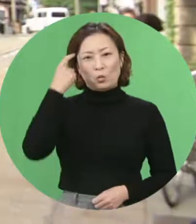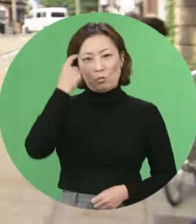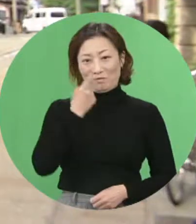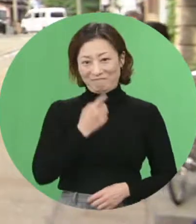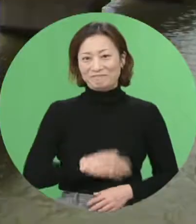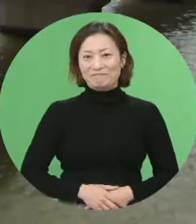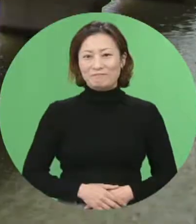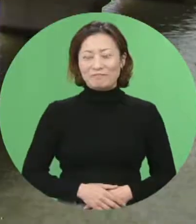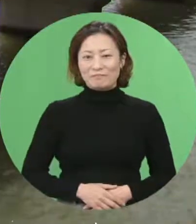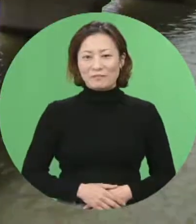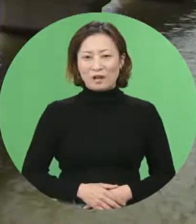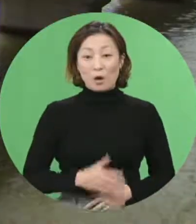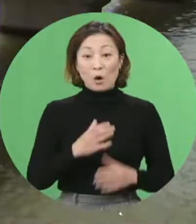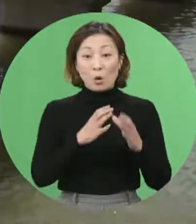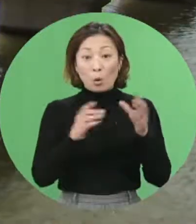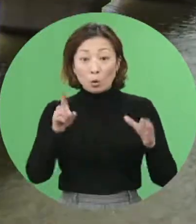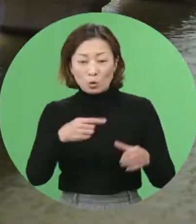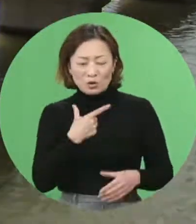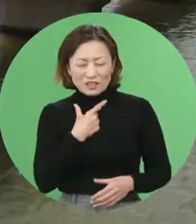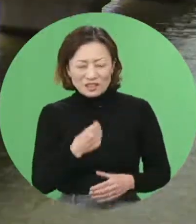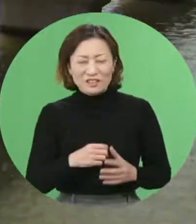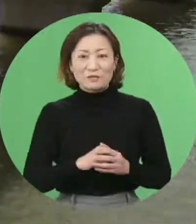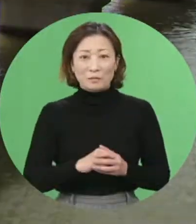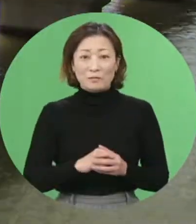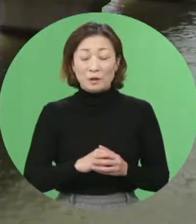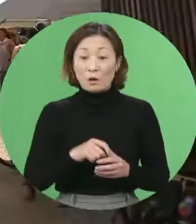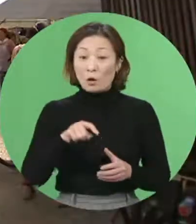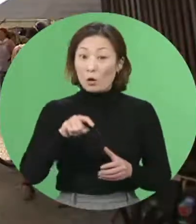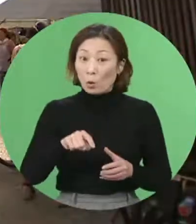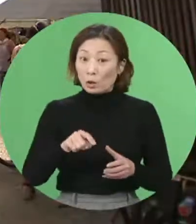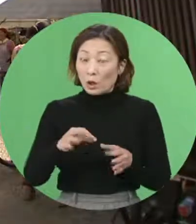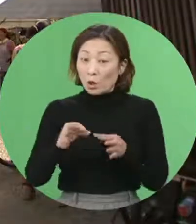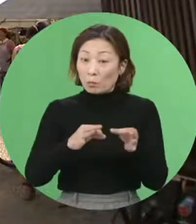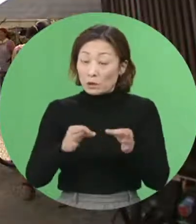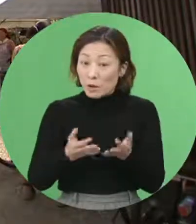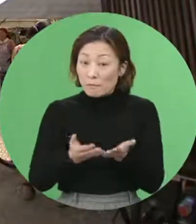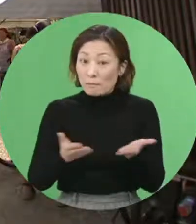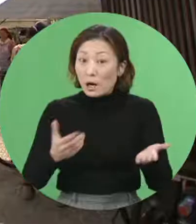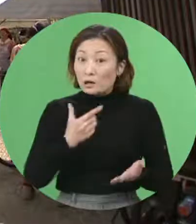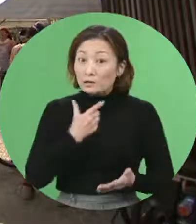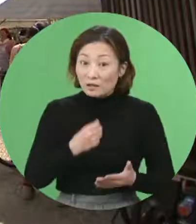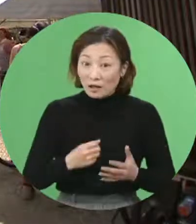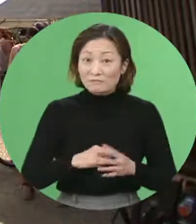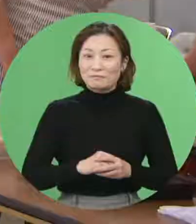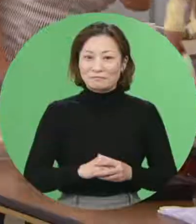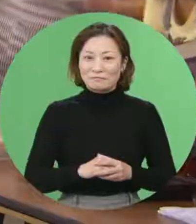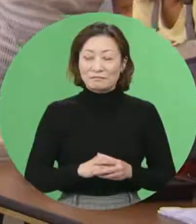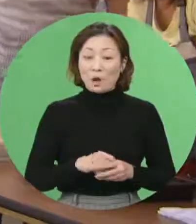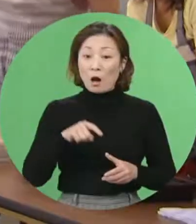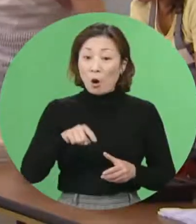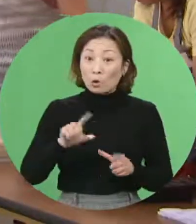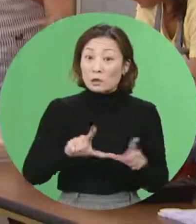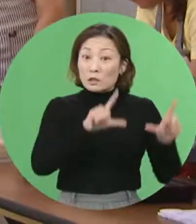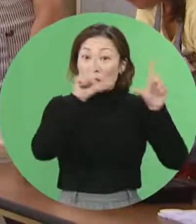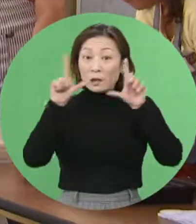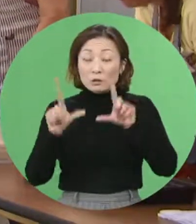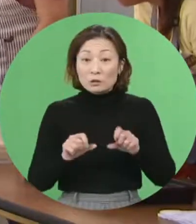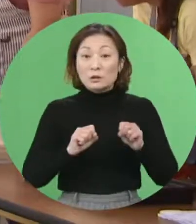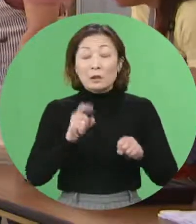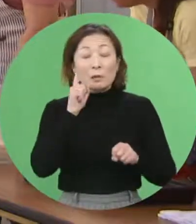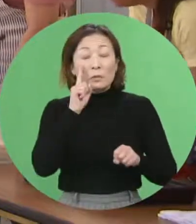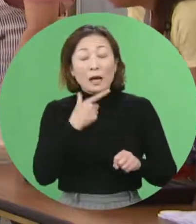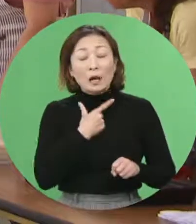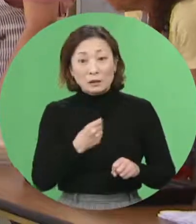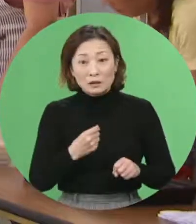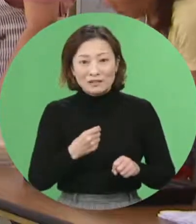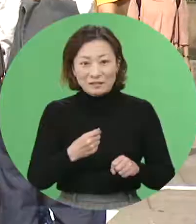ね。なんか大野すき家はとかね、ここでちょっとお店持ちたいなとか、ここに住んでみたいわとか、